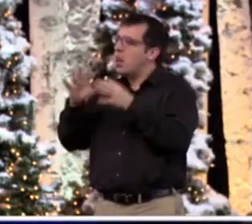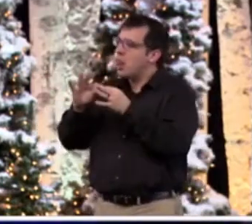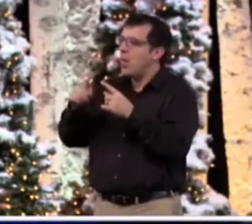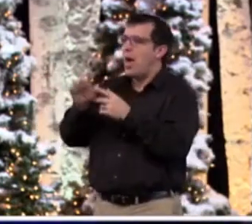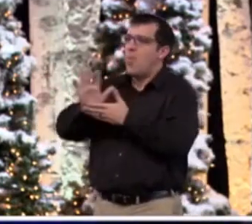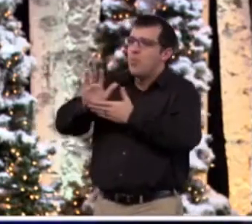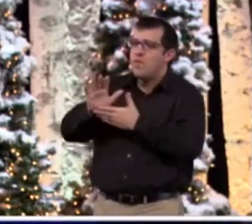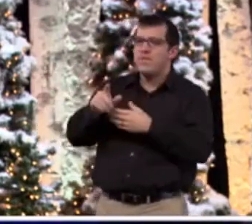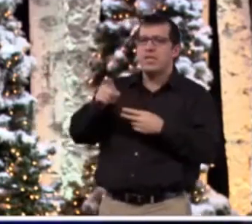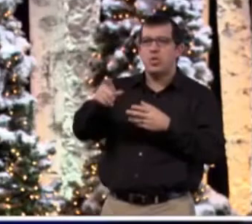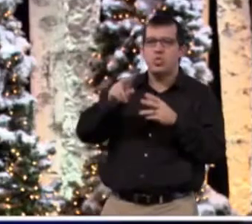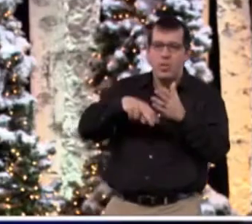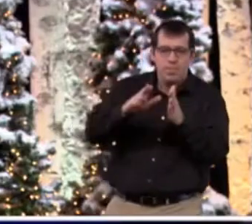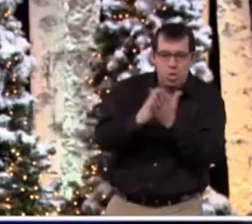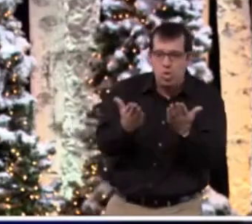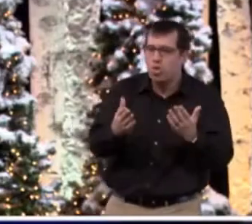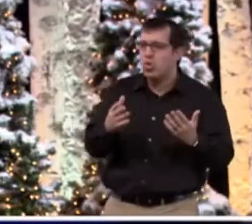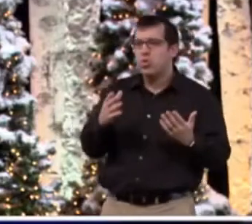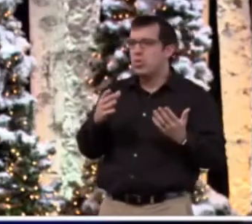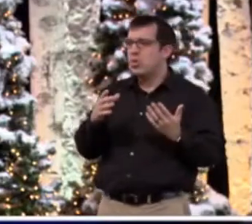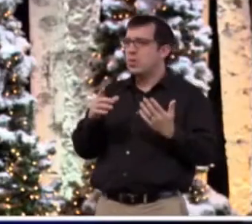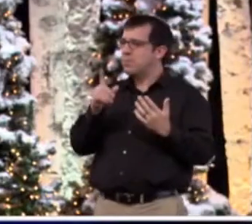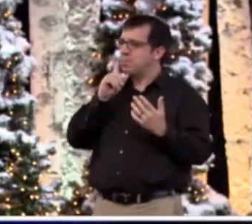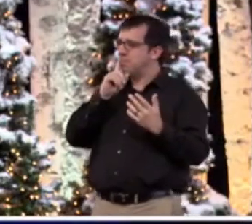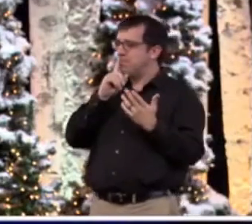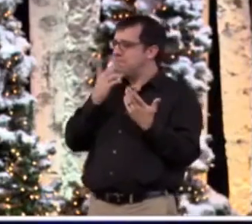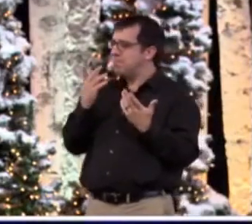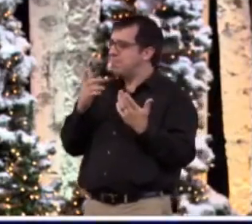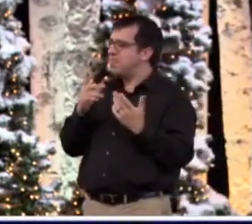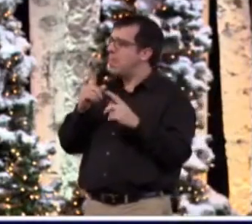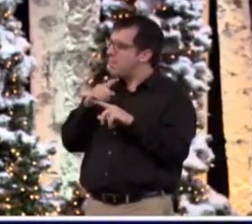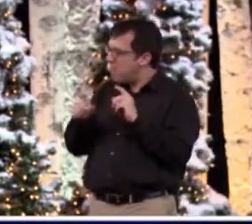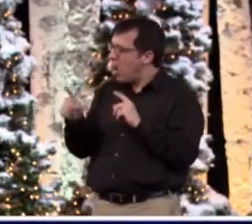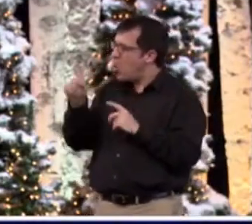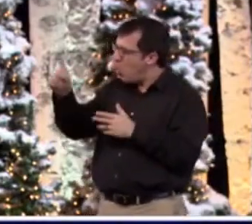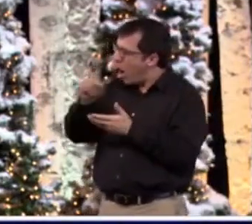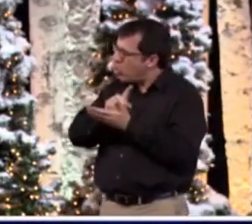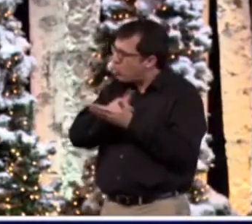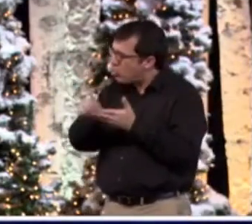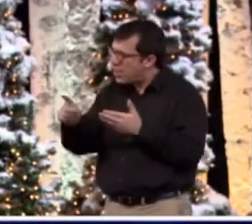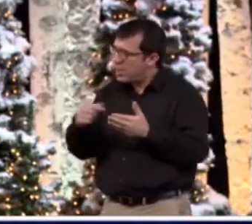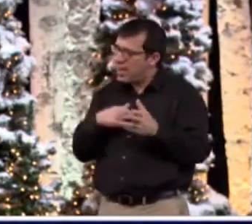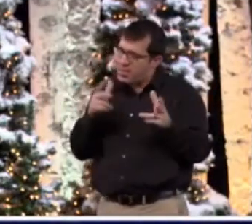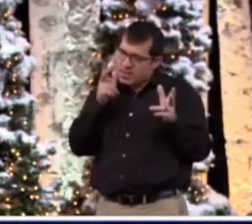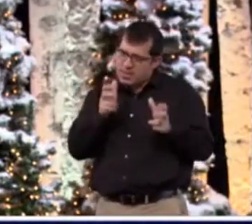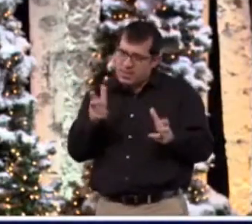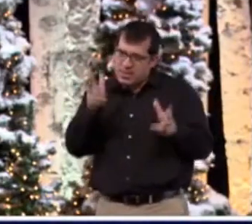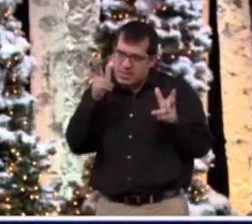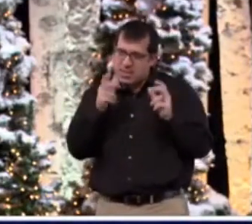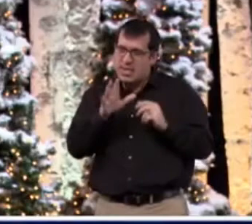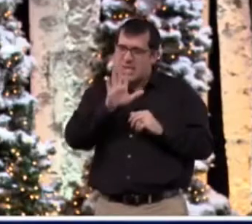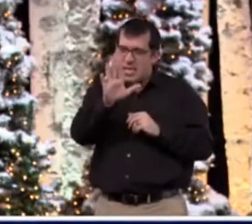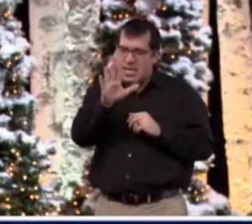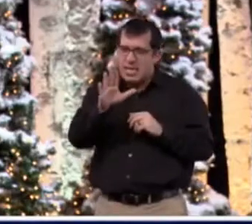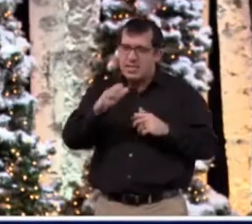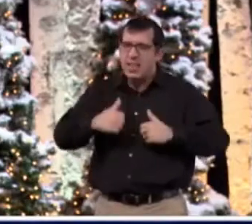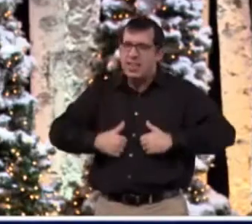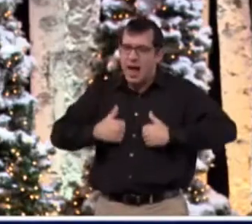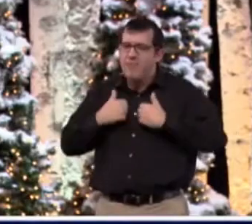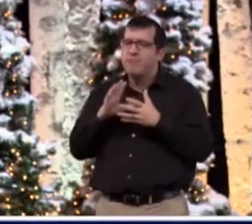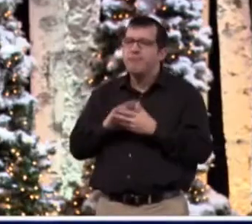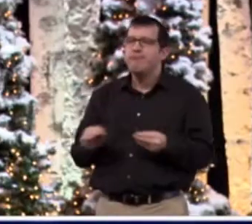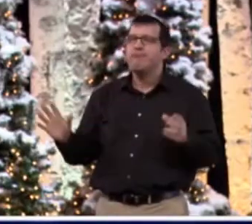सपनाहरूमा आफूले हेरेका फिल्महरू र पढेका पुस्तकहरूको बारेमा भन्नु भएन। तर एक हप्तासम्म मैले मेरो बुवाले स्वयंसेवकहरू